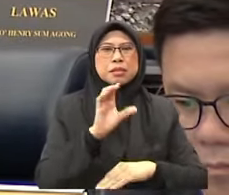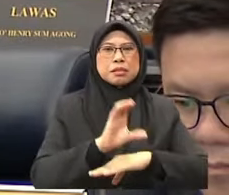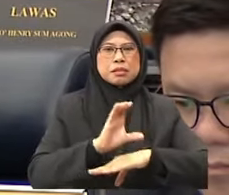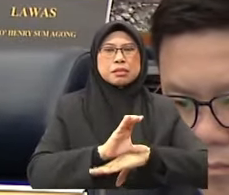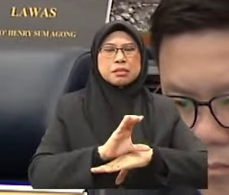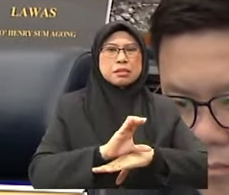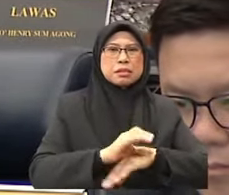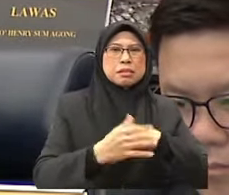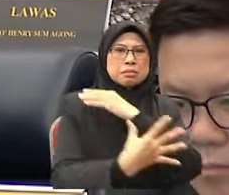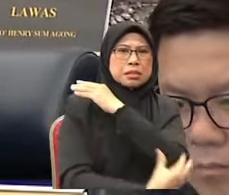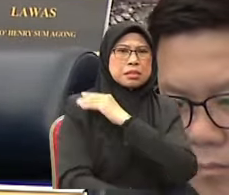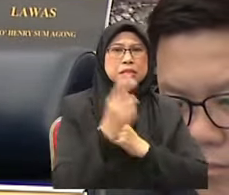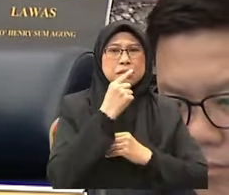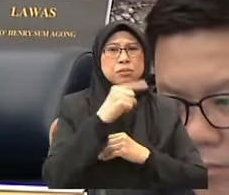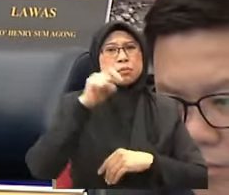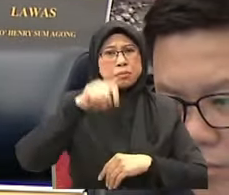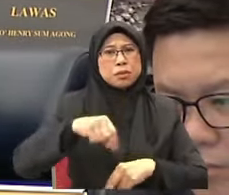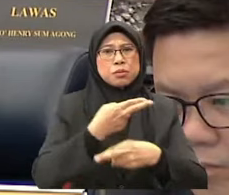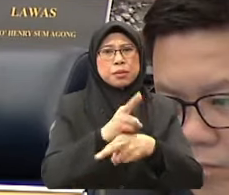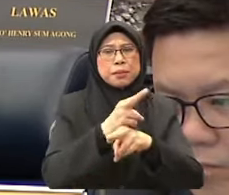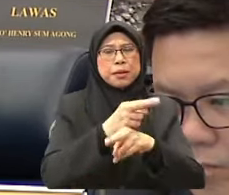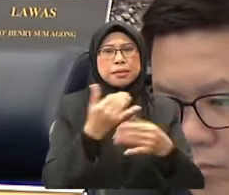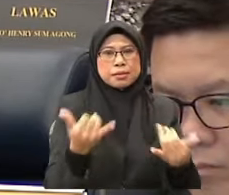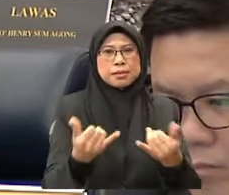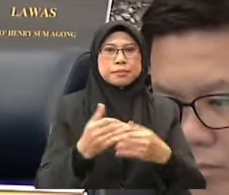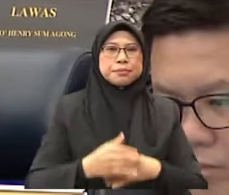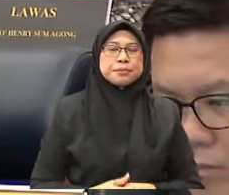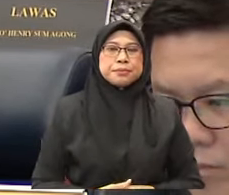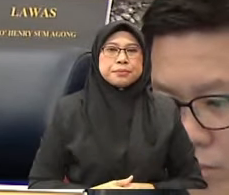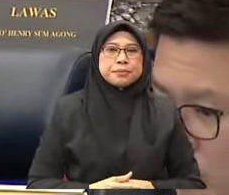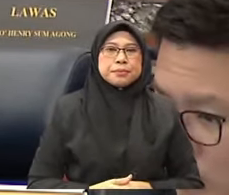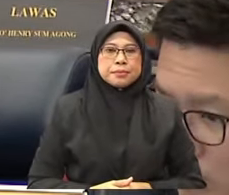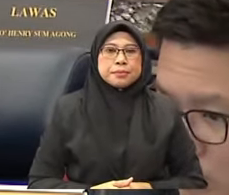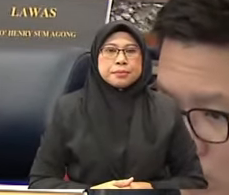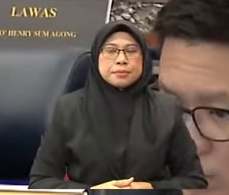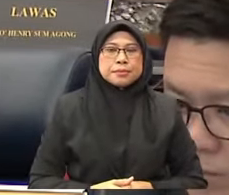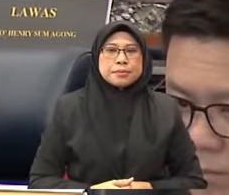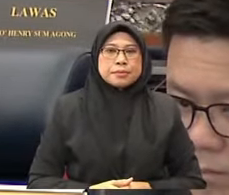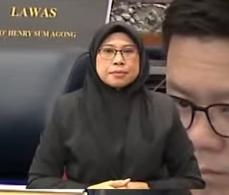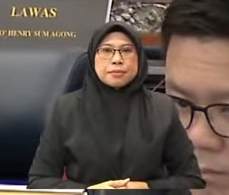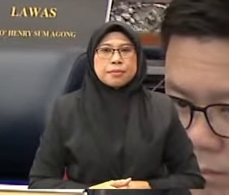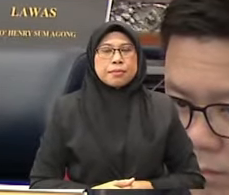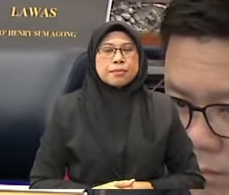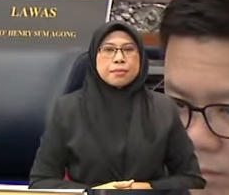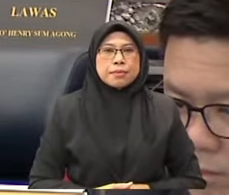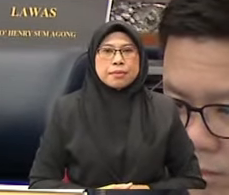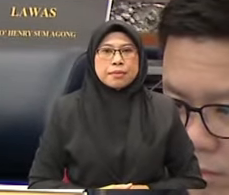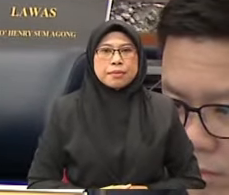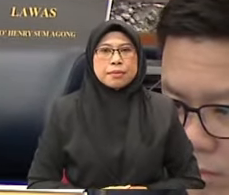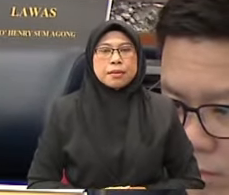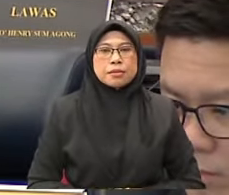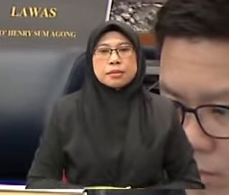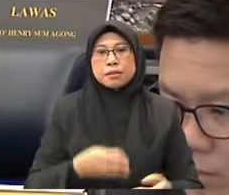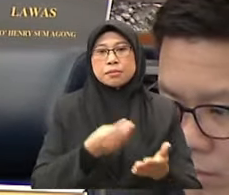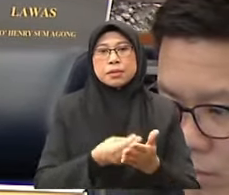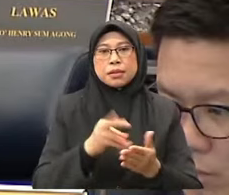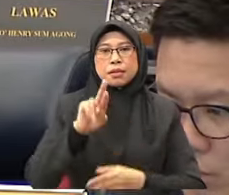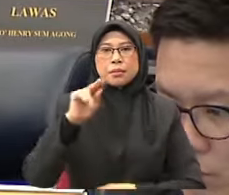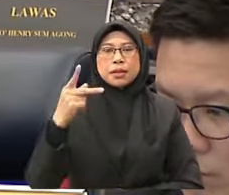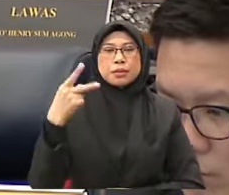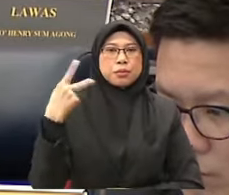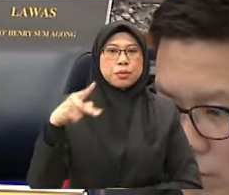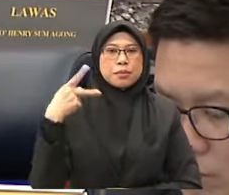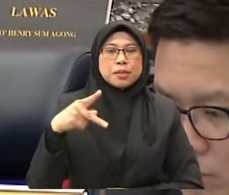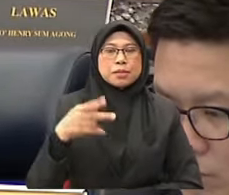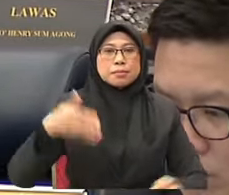luar bandar yang sangat memerlukan bantuan pada ketika ini. Perkara seterusnya, Tuan Yang Dipertua, peruntukan di bawah